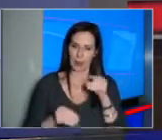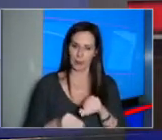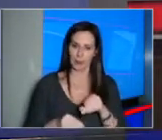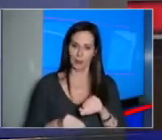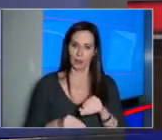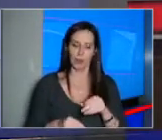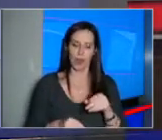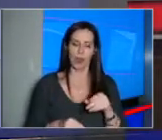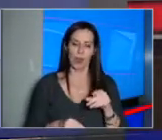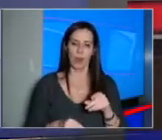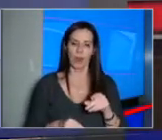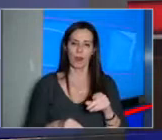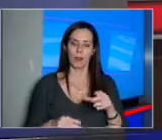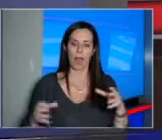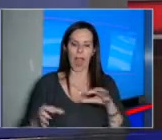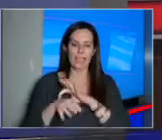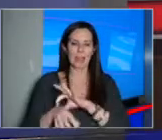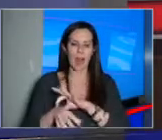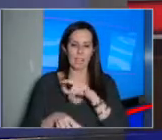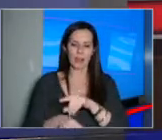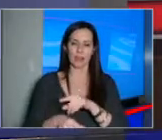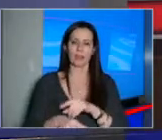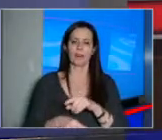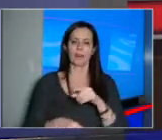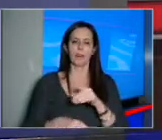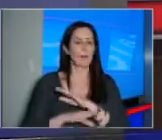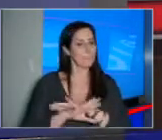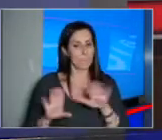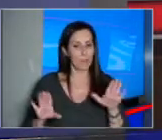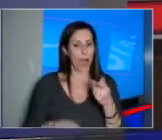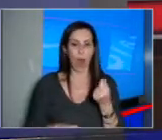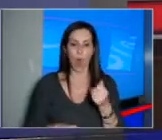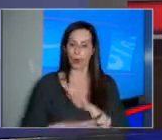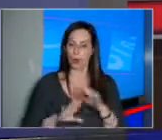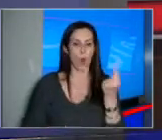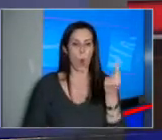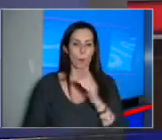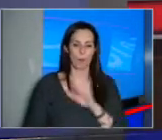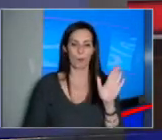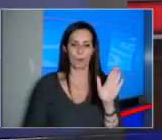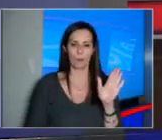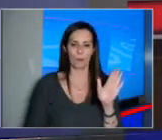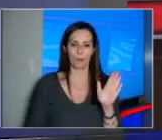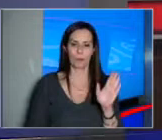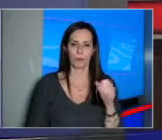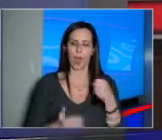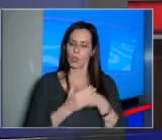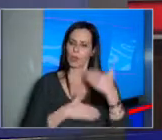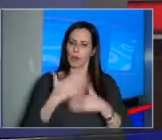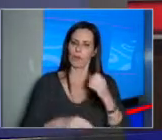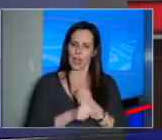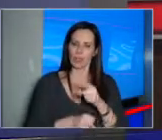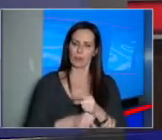אומרת לא אנחנו, היד מכוונת מלווה, מכוונת ללא עלות של פרוטה אחת עד לסוף התהליך,